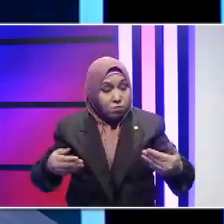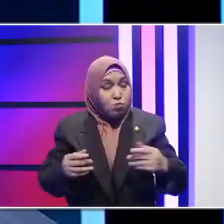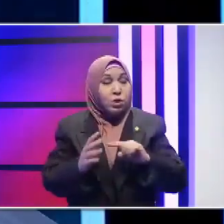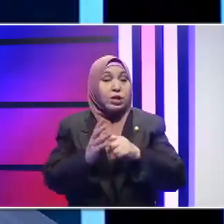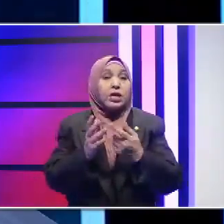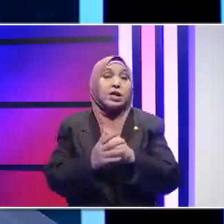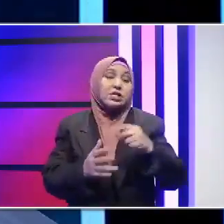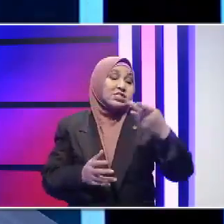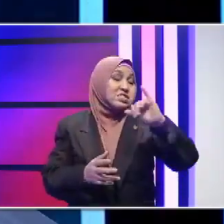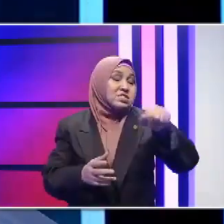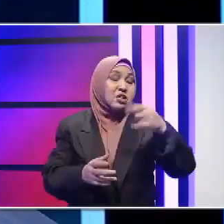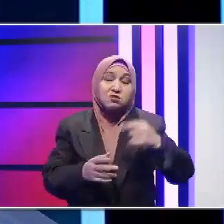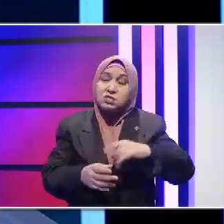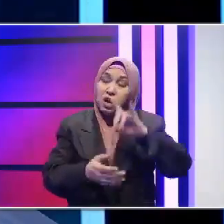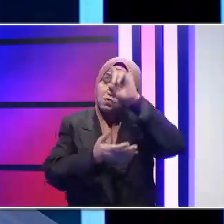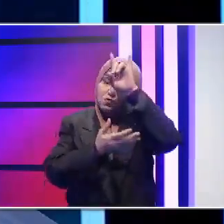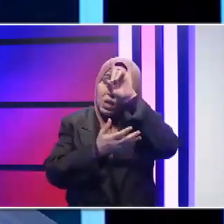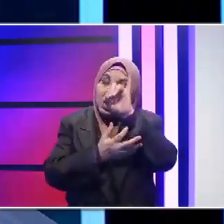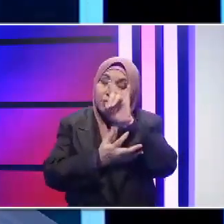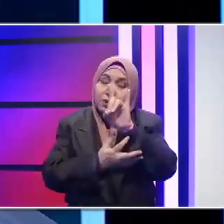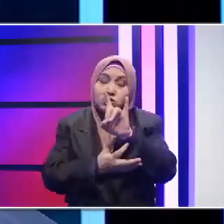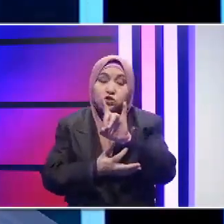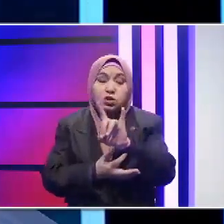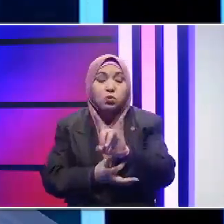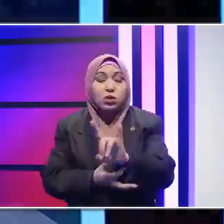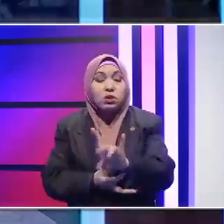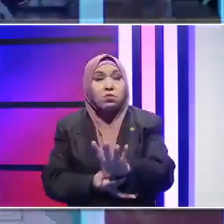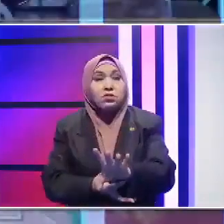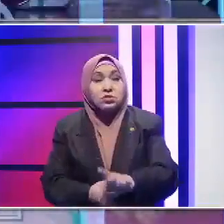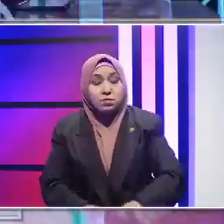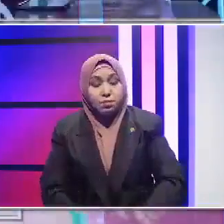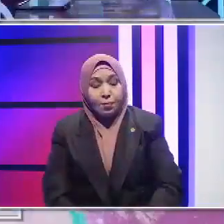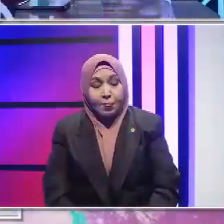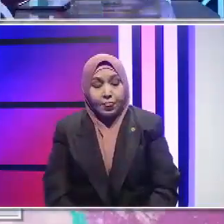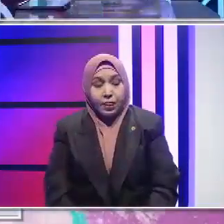أعوذ بالله من الشيطان الرجيم.